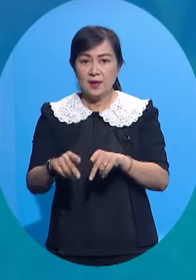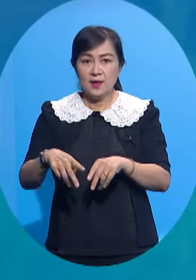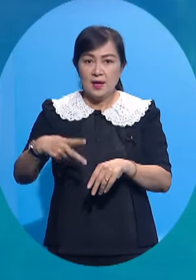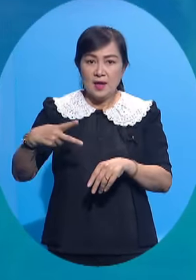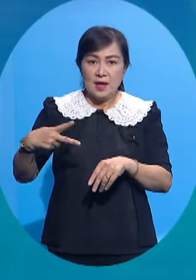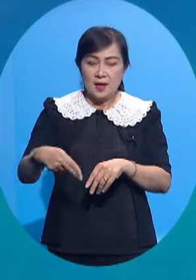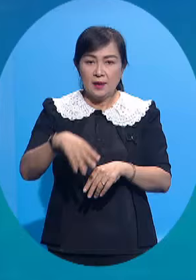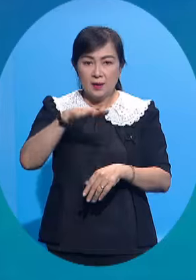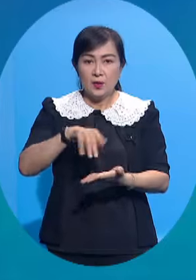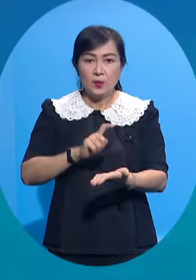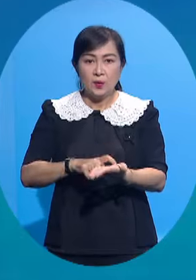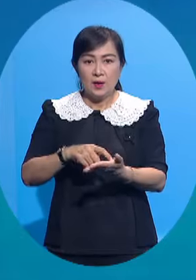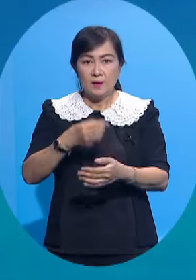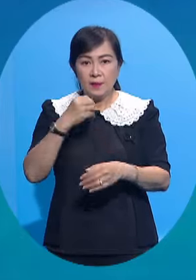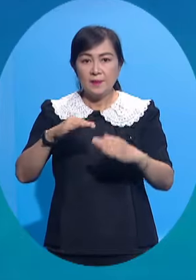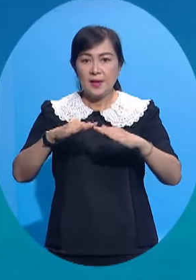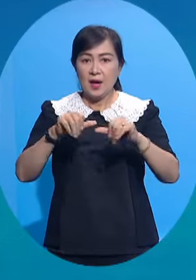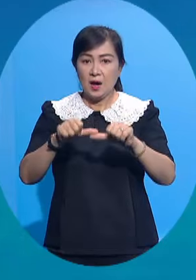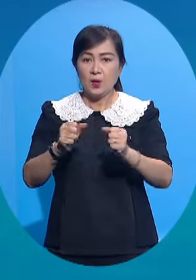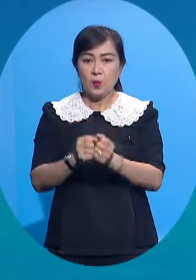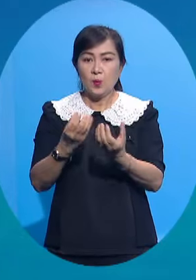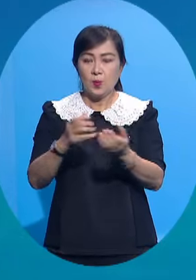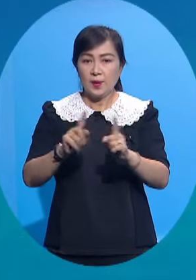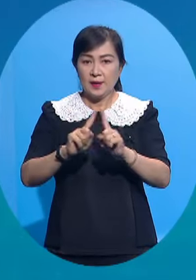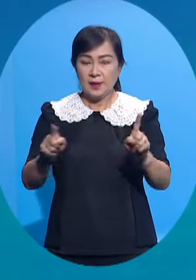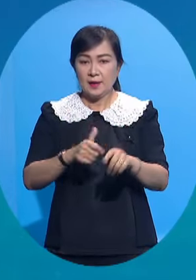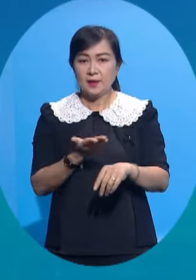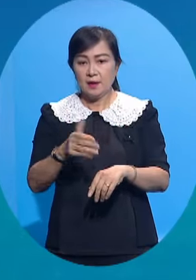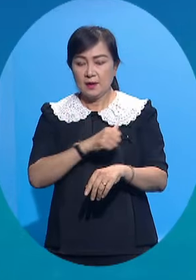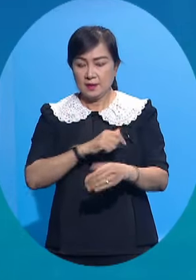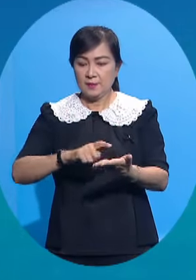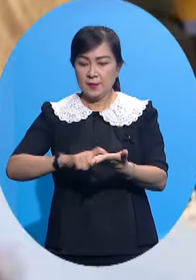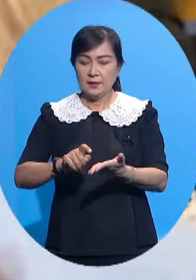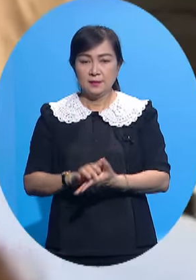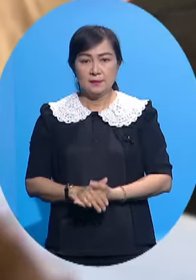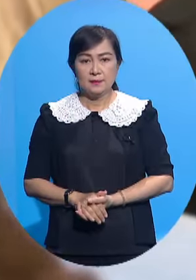cắt giảm thuế, chi phí thực phẩm, nhà ở, cùng các mặt hàng thiết yếu khác cho người dân Mỹ.